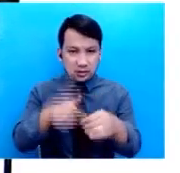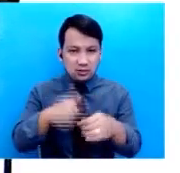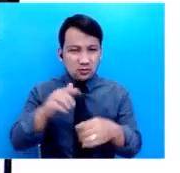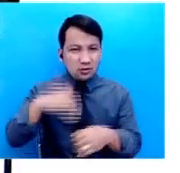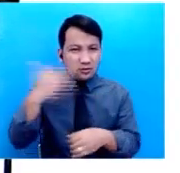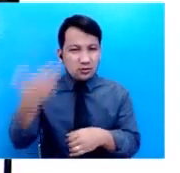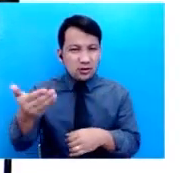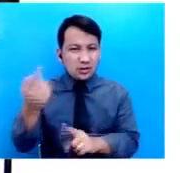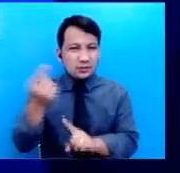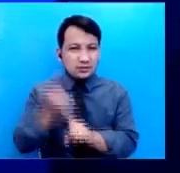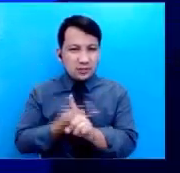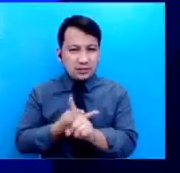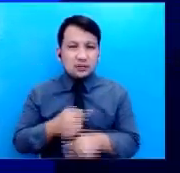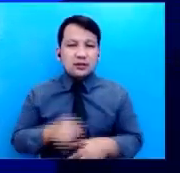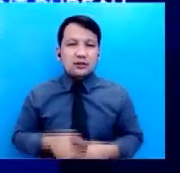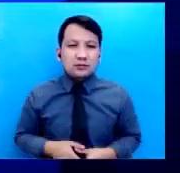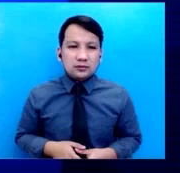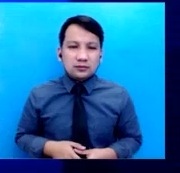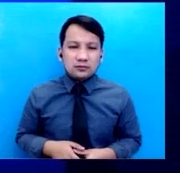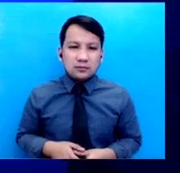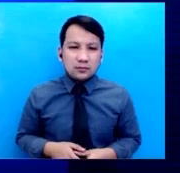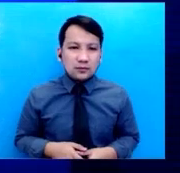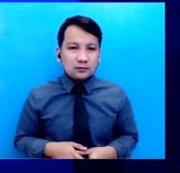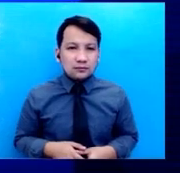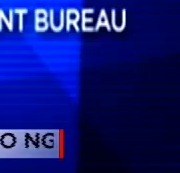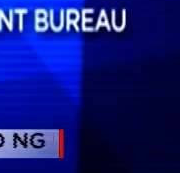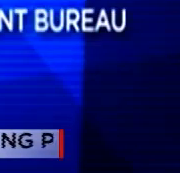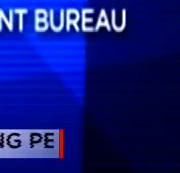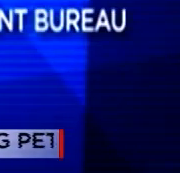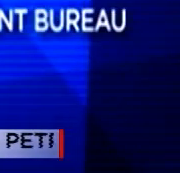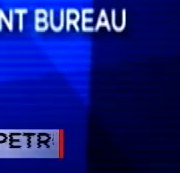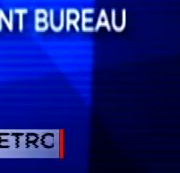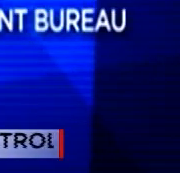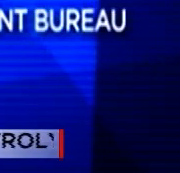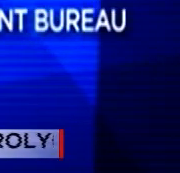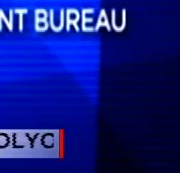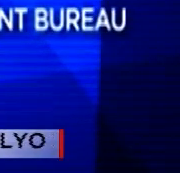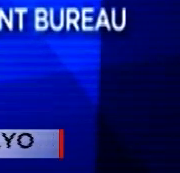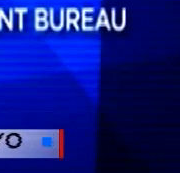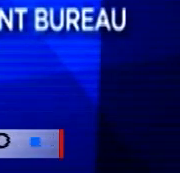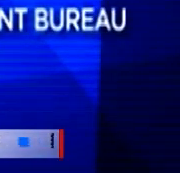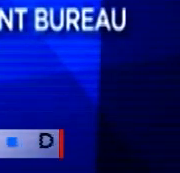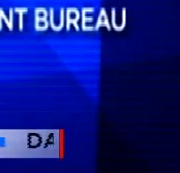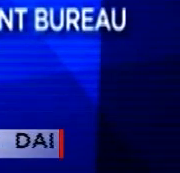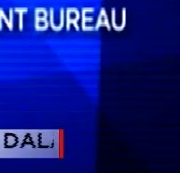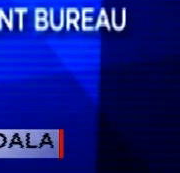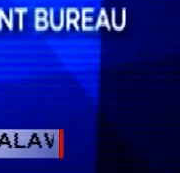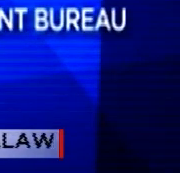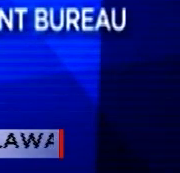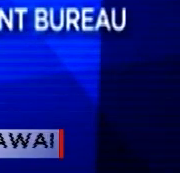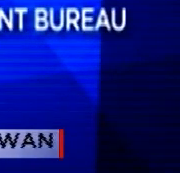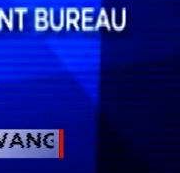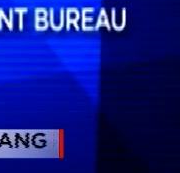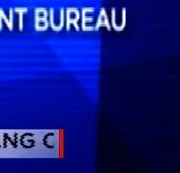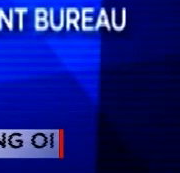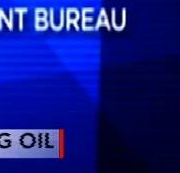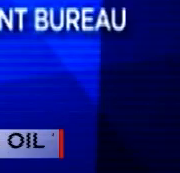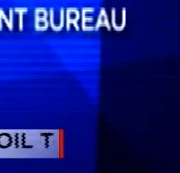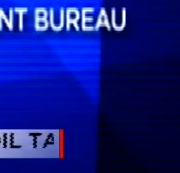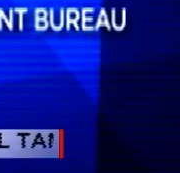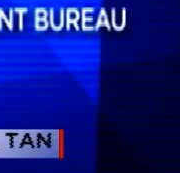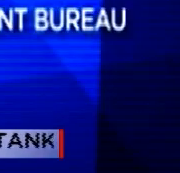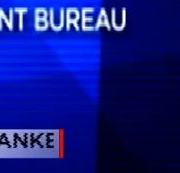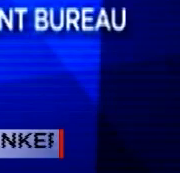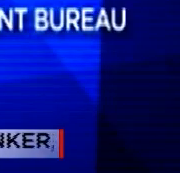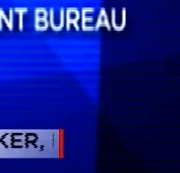susunod na buwan. Lahat po to, ang projection po ng Platts is mag-i-ease out ito hanggang second